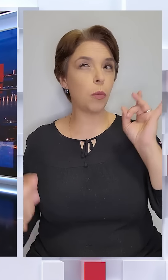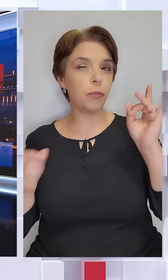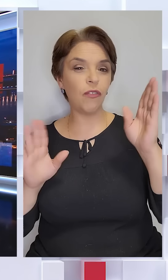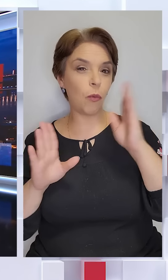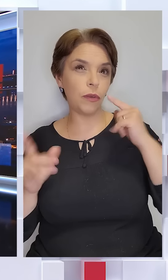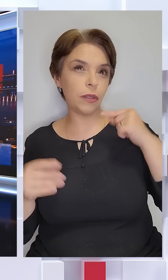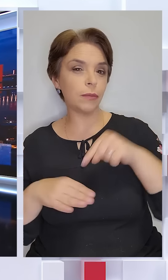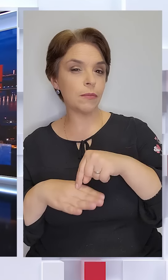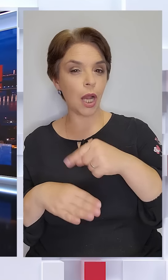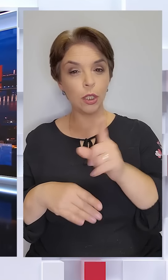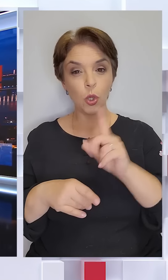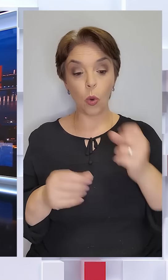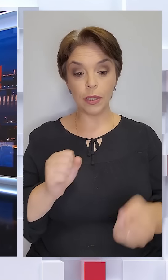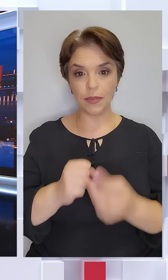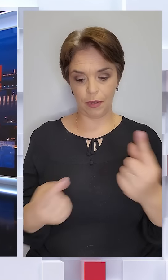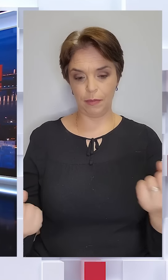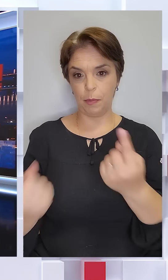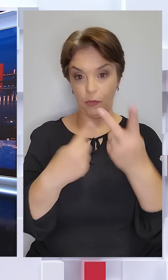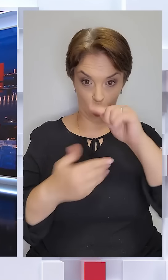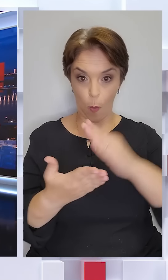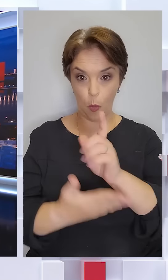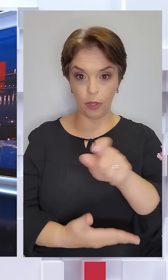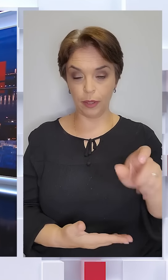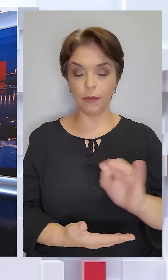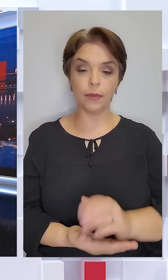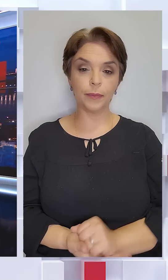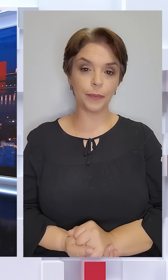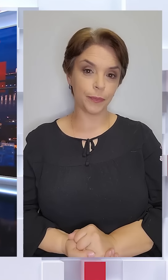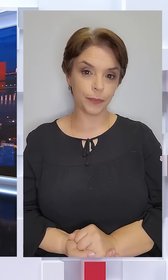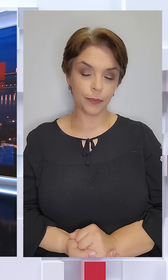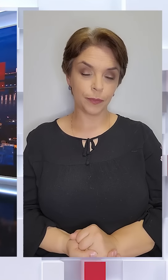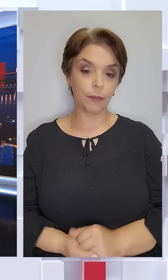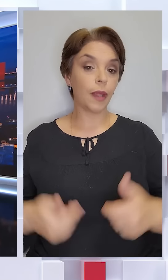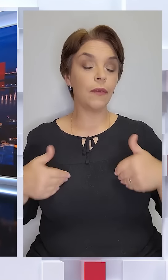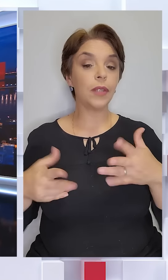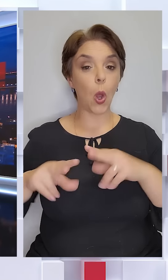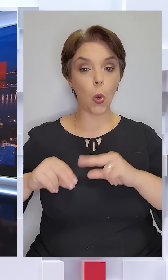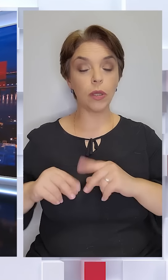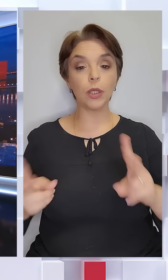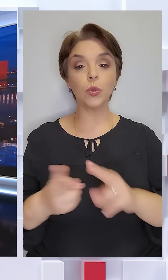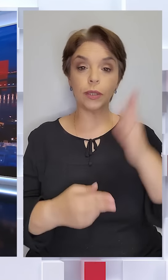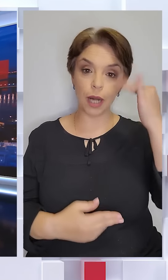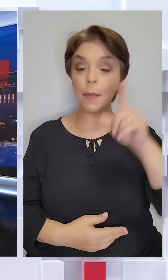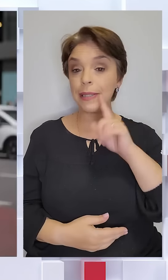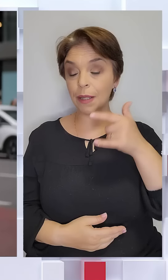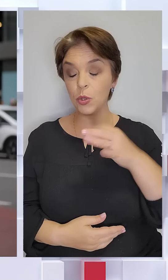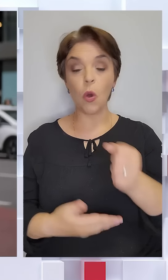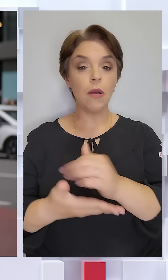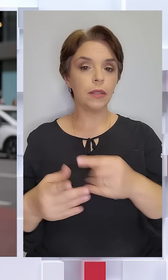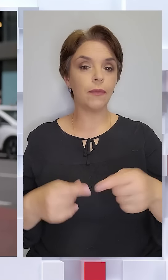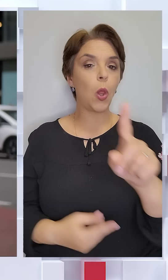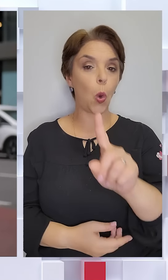повітрі, коли з'явилися двоє політиків? Вітаю, колего. Зустріч Трампа та Зеленського